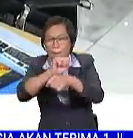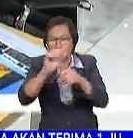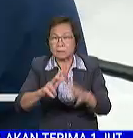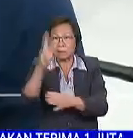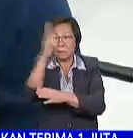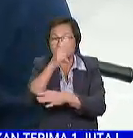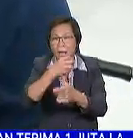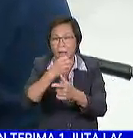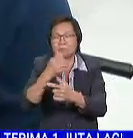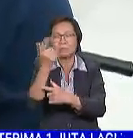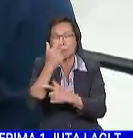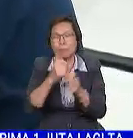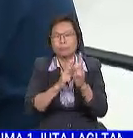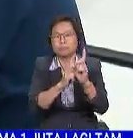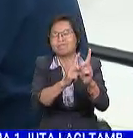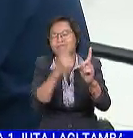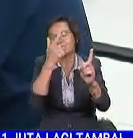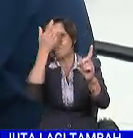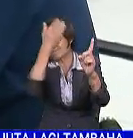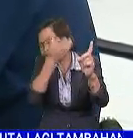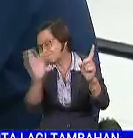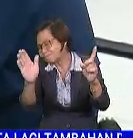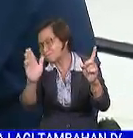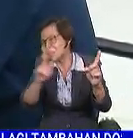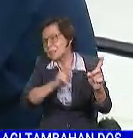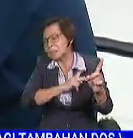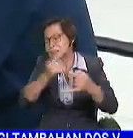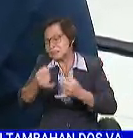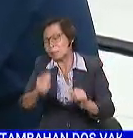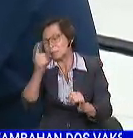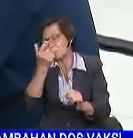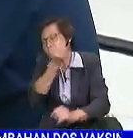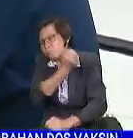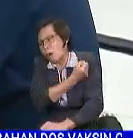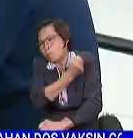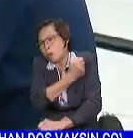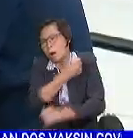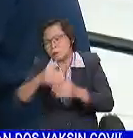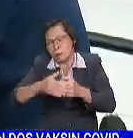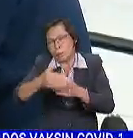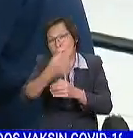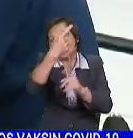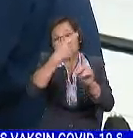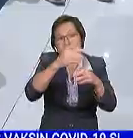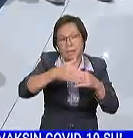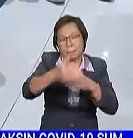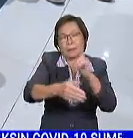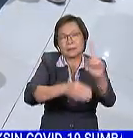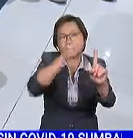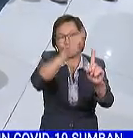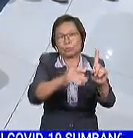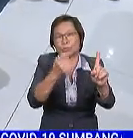awam yang tidak mematuhi arahan ketua jabatan untuk mendapatkan suntikan vaksin selepas